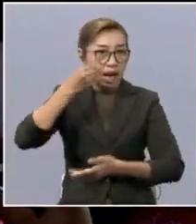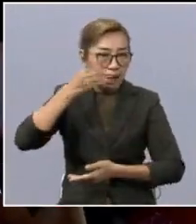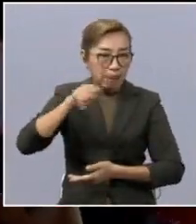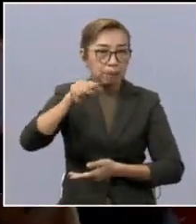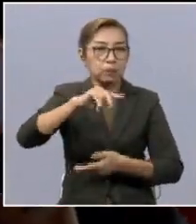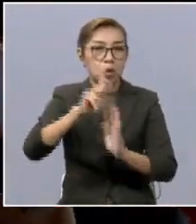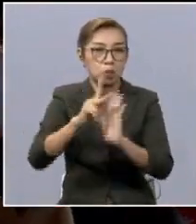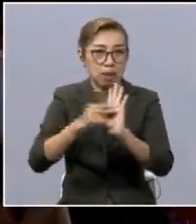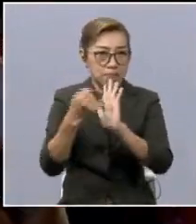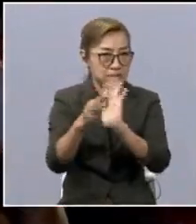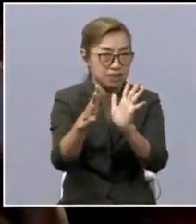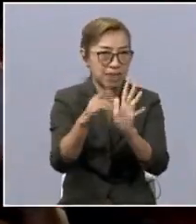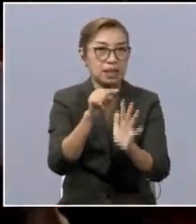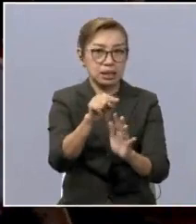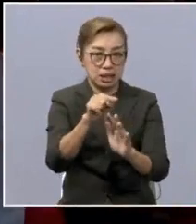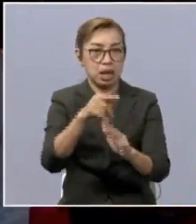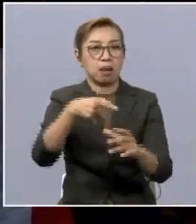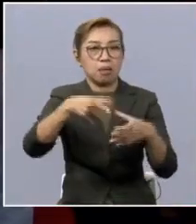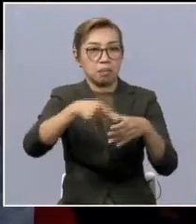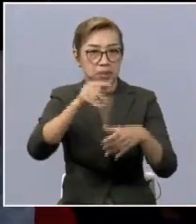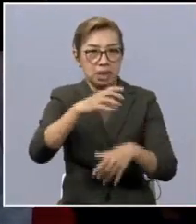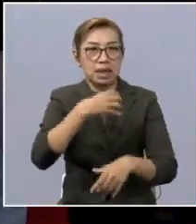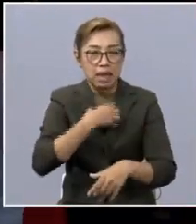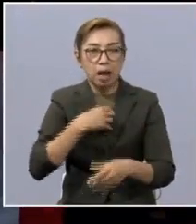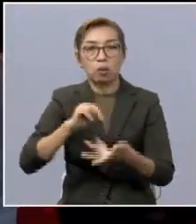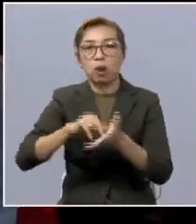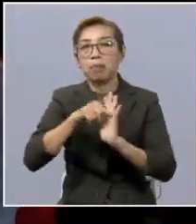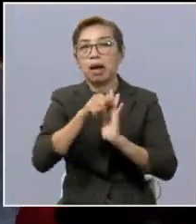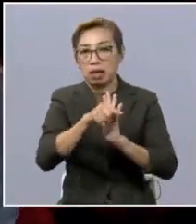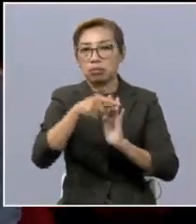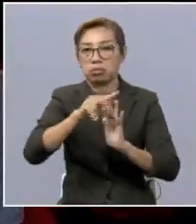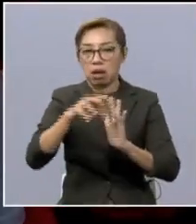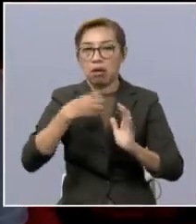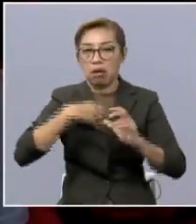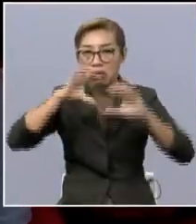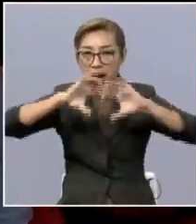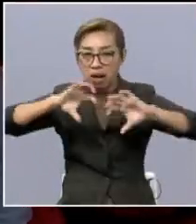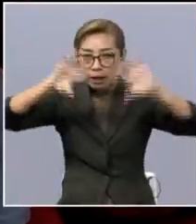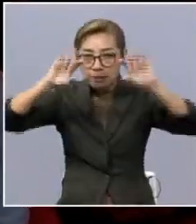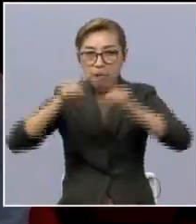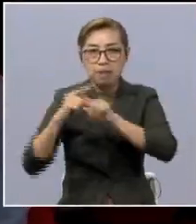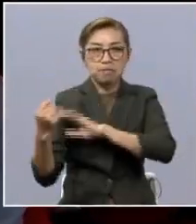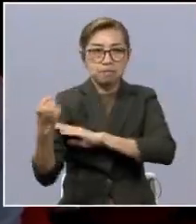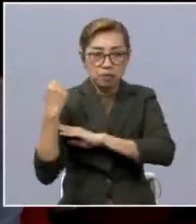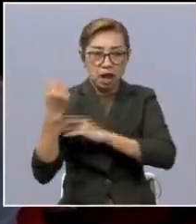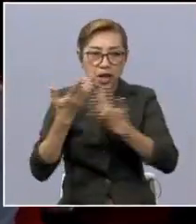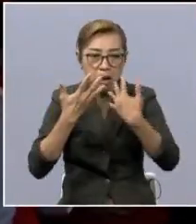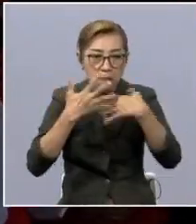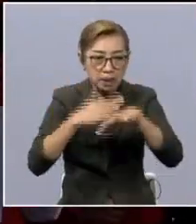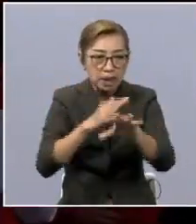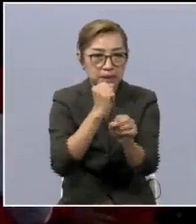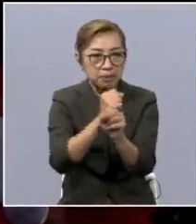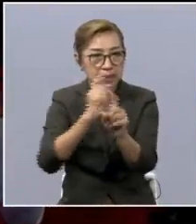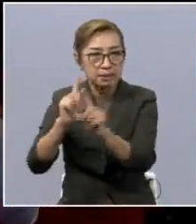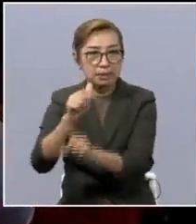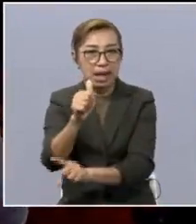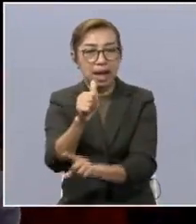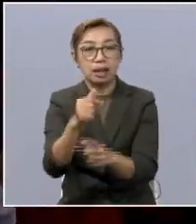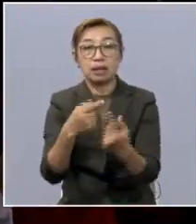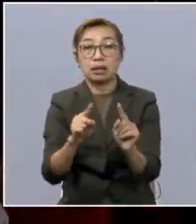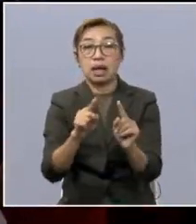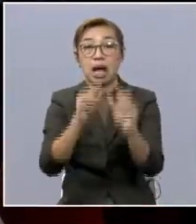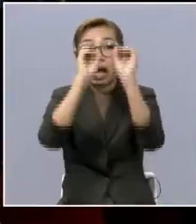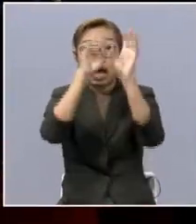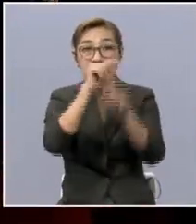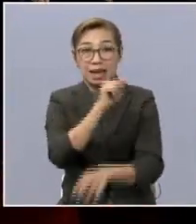บาลที่มีเสถียรภาพมีองค์ประกอบที่ประสานขั้วต่างๆในสังคมไทยได้นะฮะแต่ปรากฏว่ากรณีมุมมองอาจารย์ธน